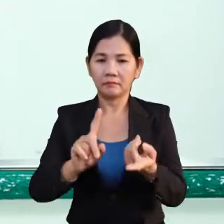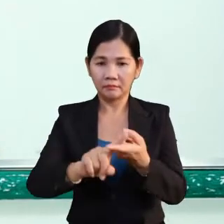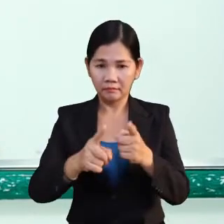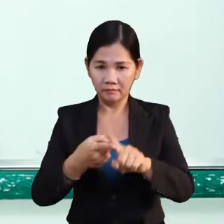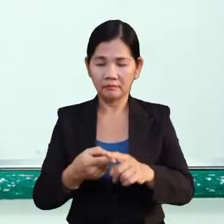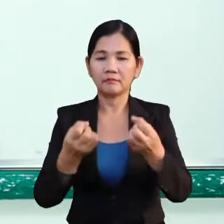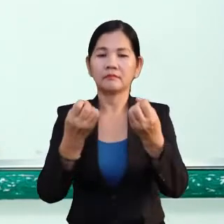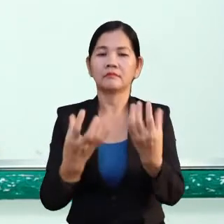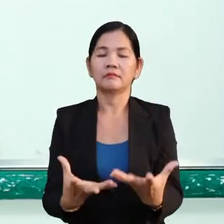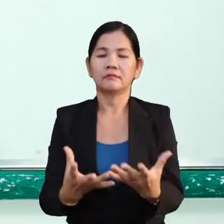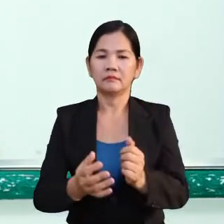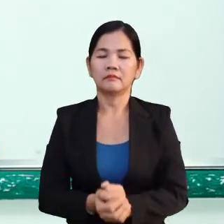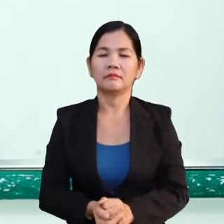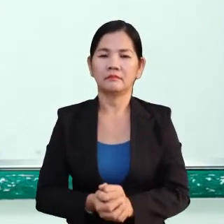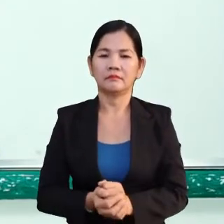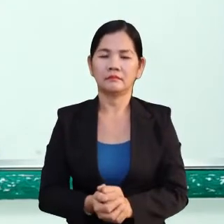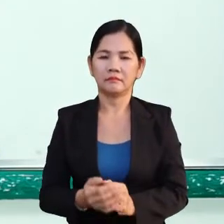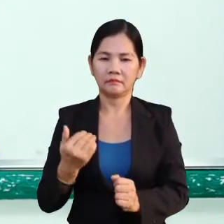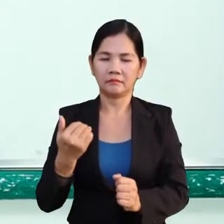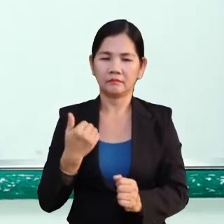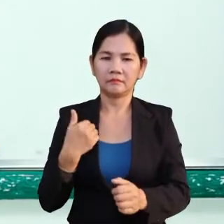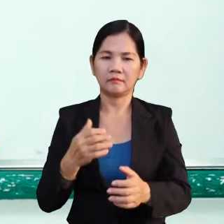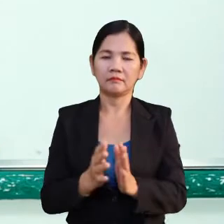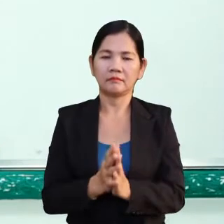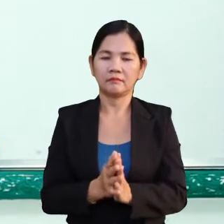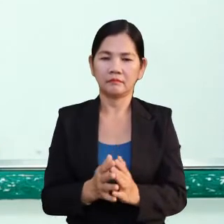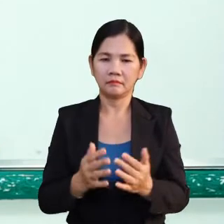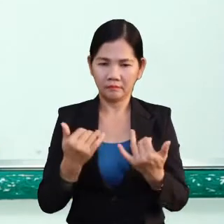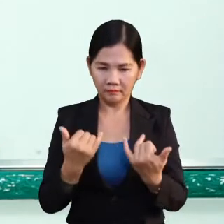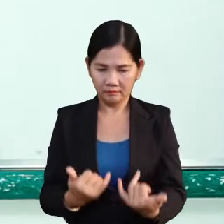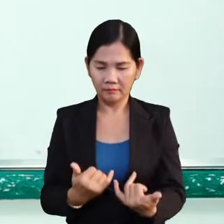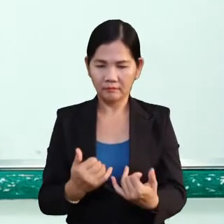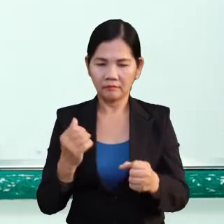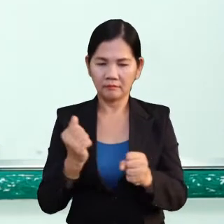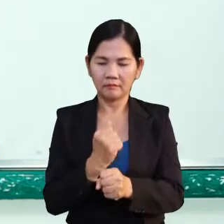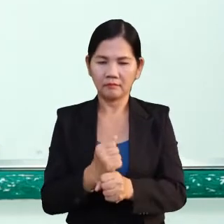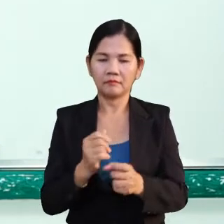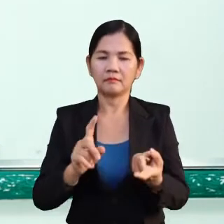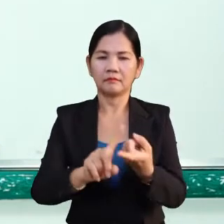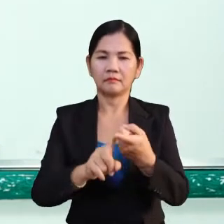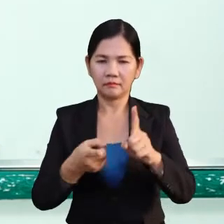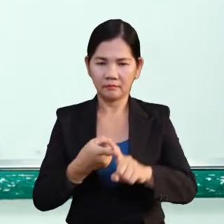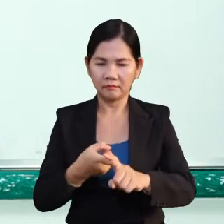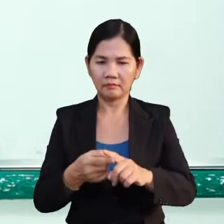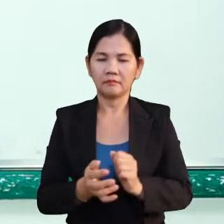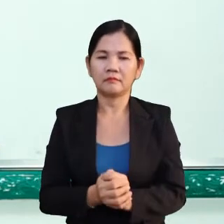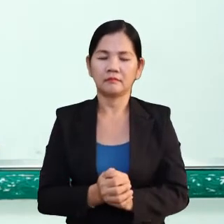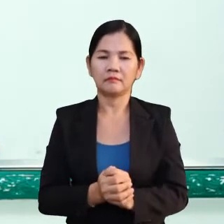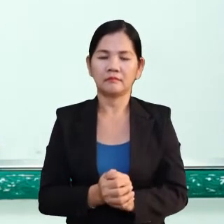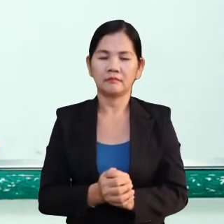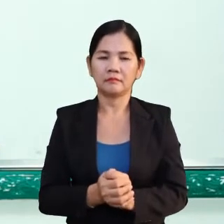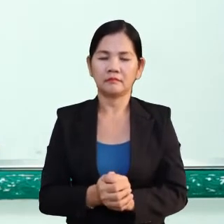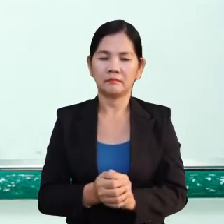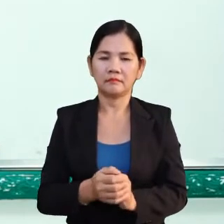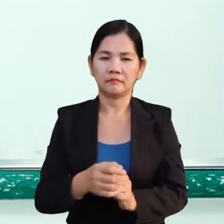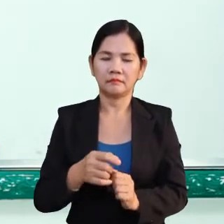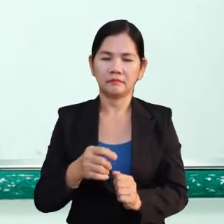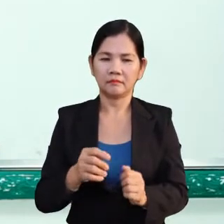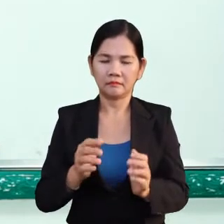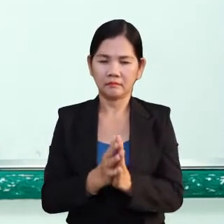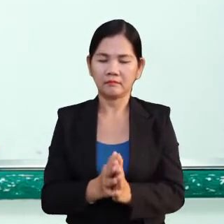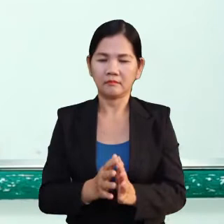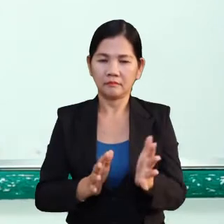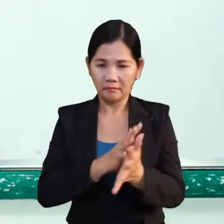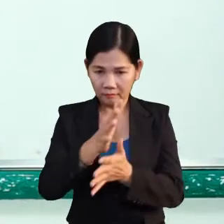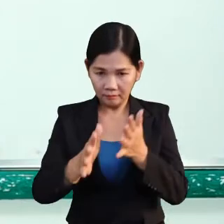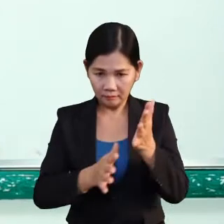ងទៀតអញ្ចឹងគឺអ្នកគ្រូឲ្យកូនកូនដាក់លេខ ចាគឺដាក់លេខទៅតាមអក្ស